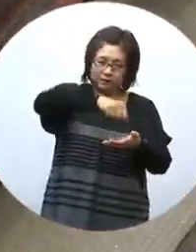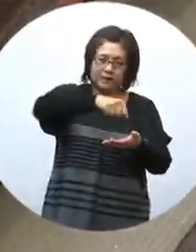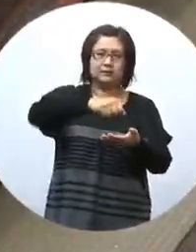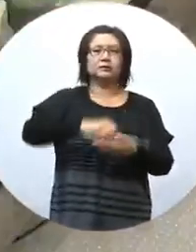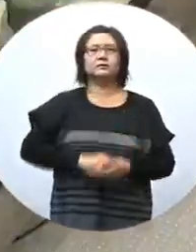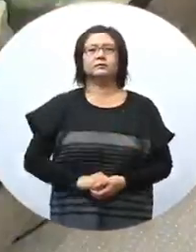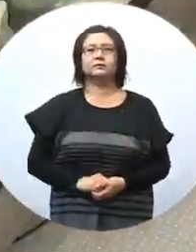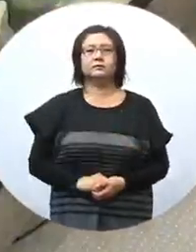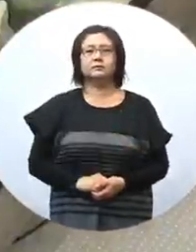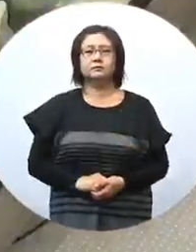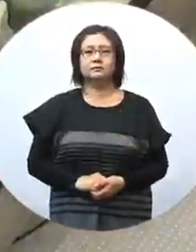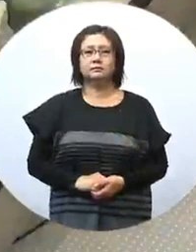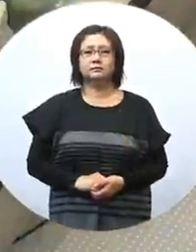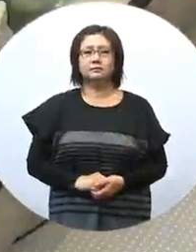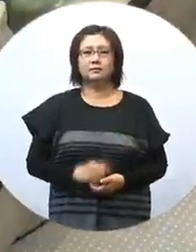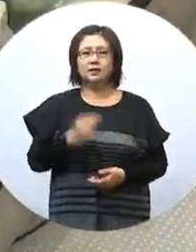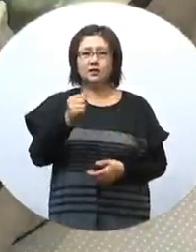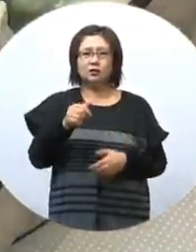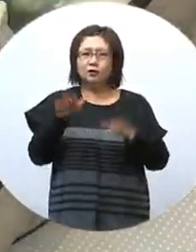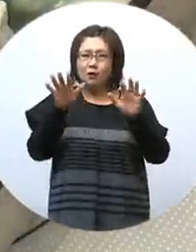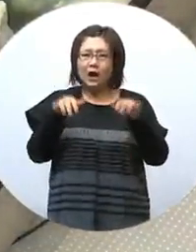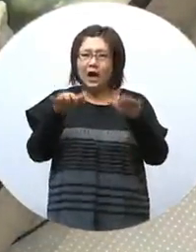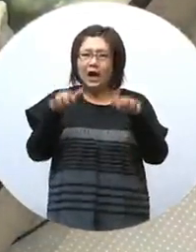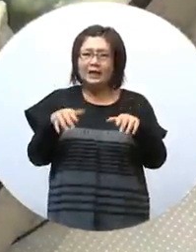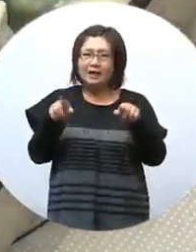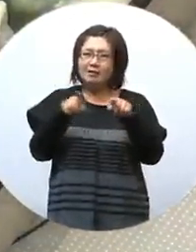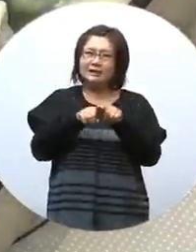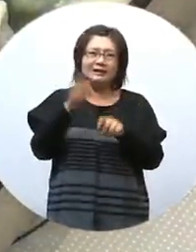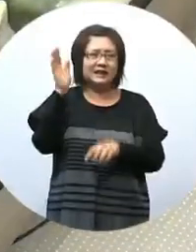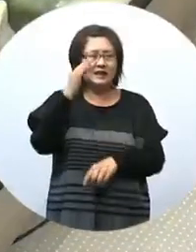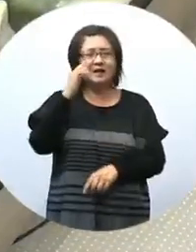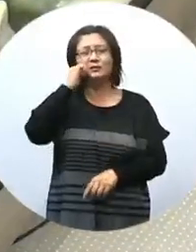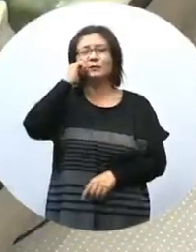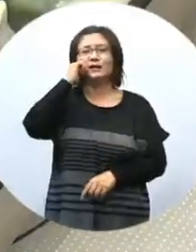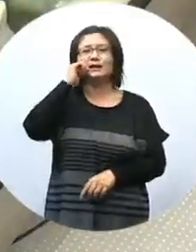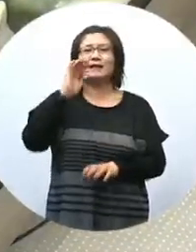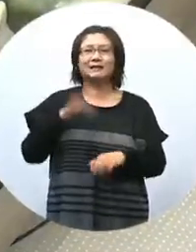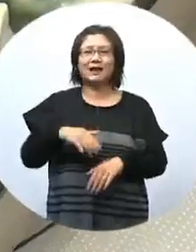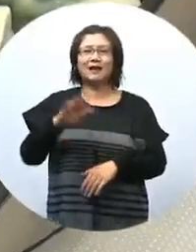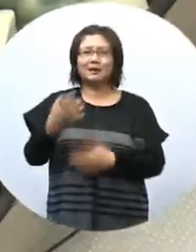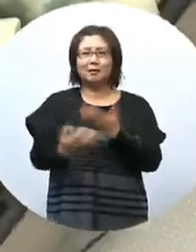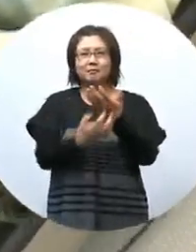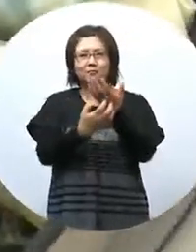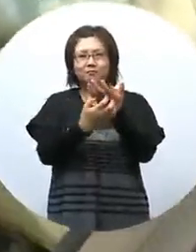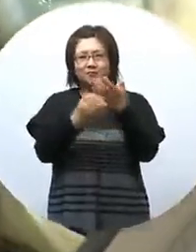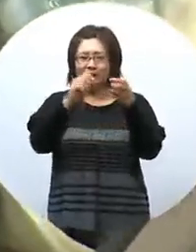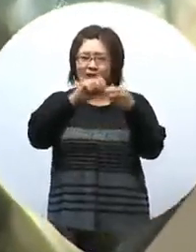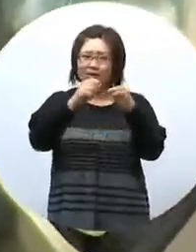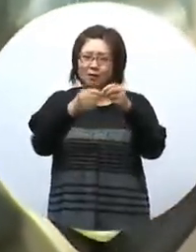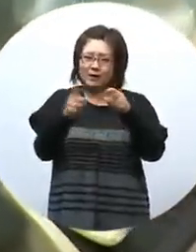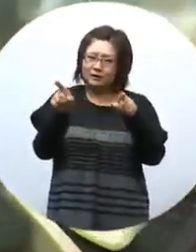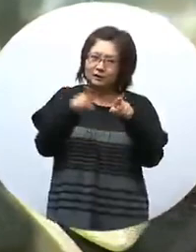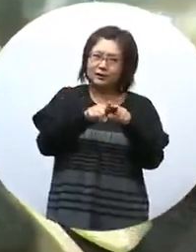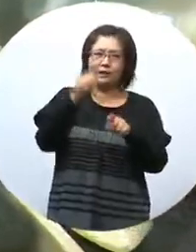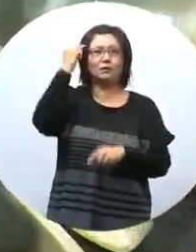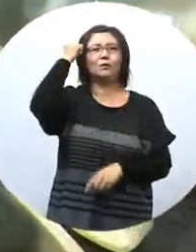こうしてちょっと羽根は難しかったですけど焼き色はついたんじゃないですか。 は